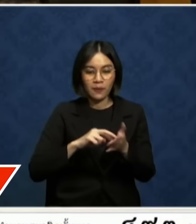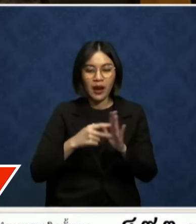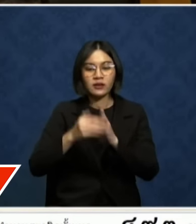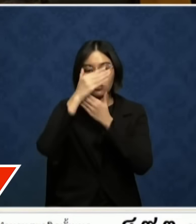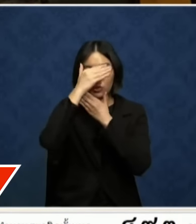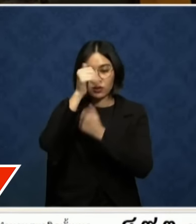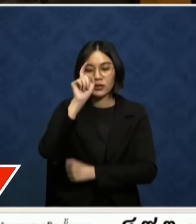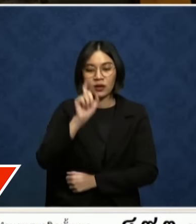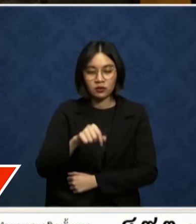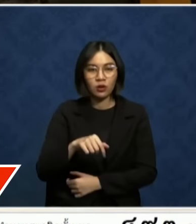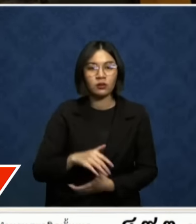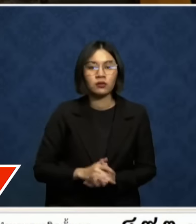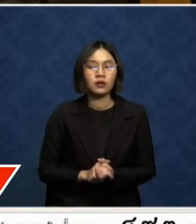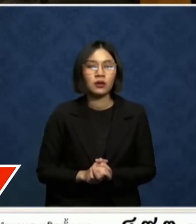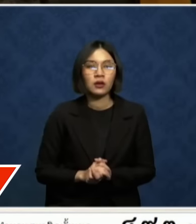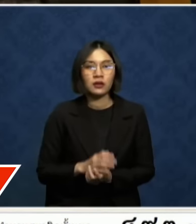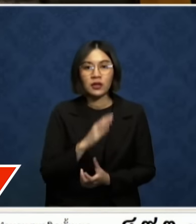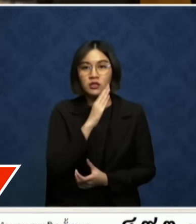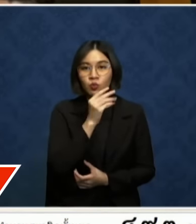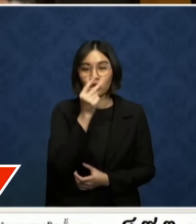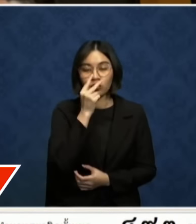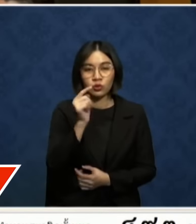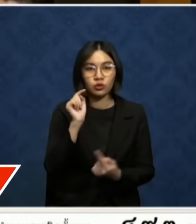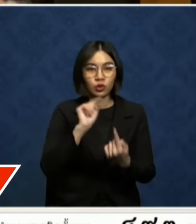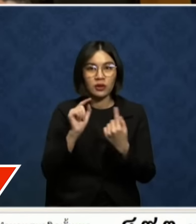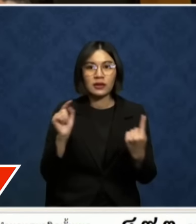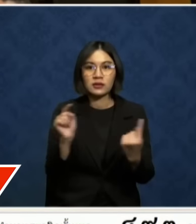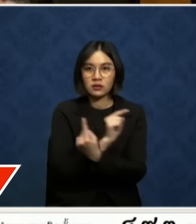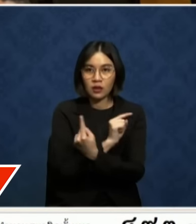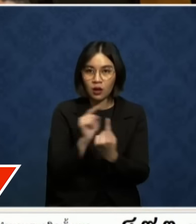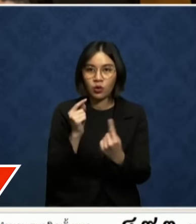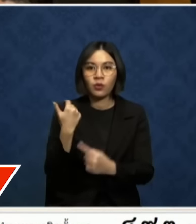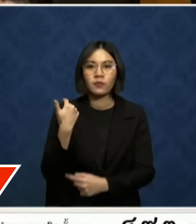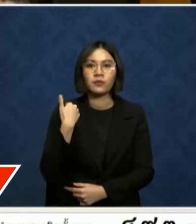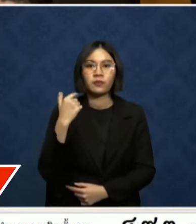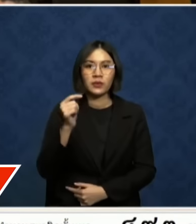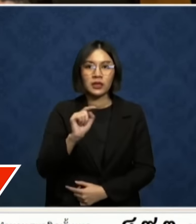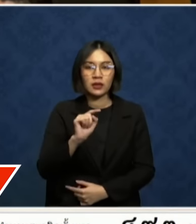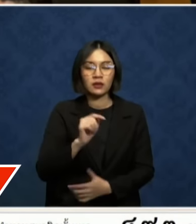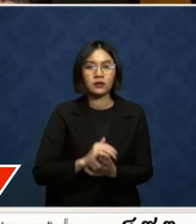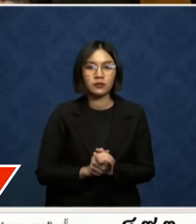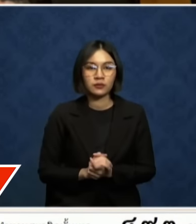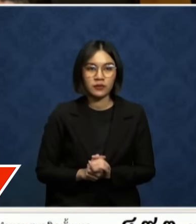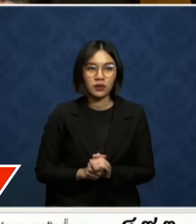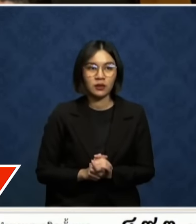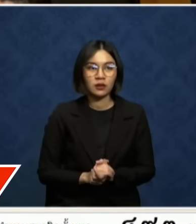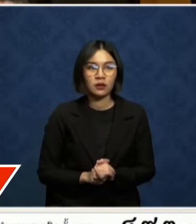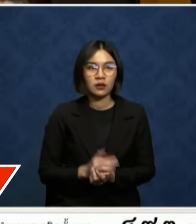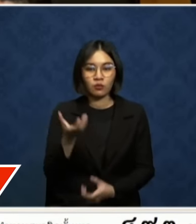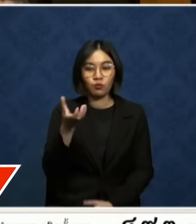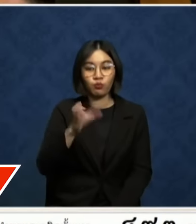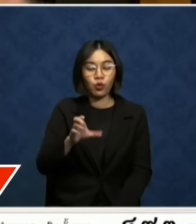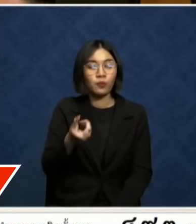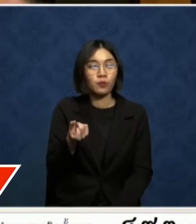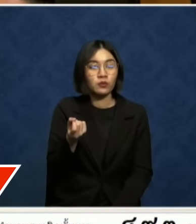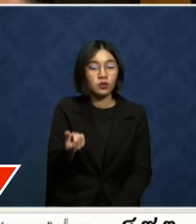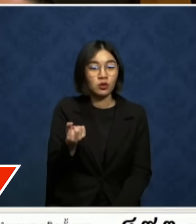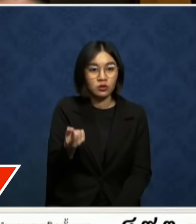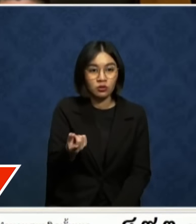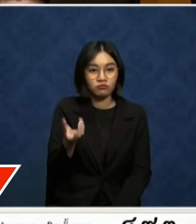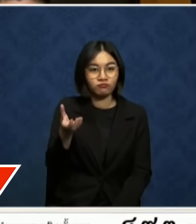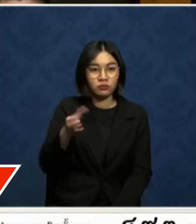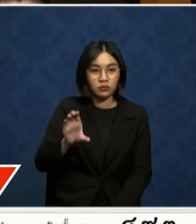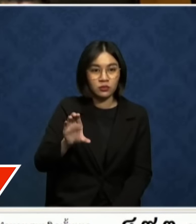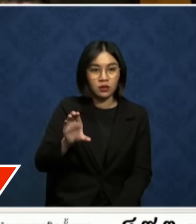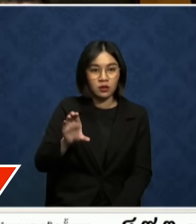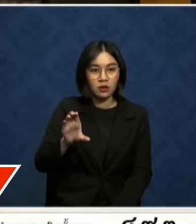ๆนะครับผมคิดว่าถ้าดูจากกรณีทางสังคมที่มีการไลฟ์นะครับของเ